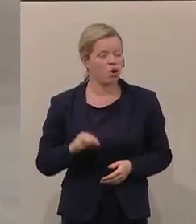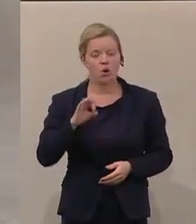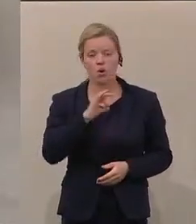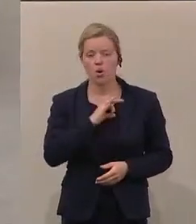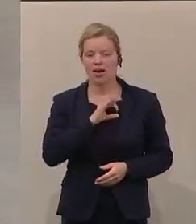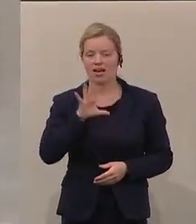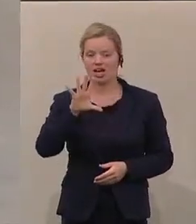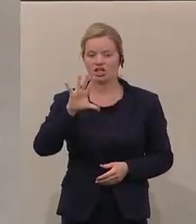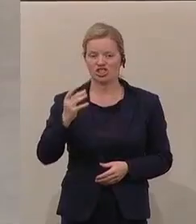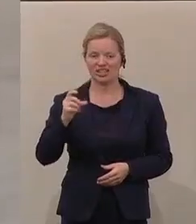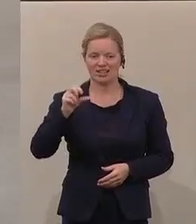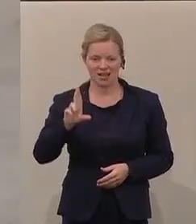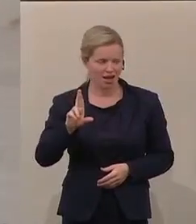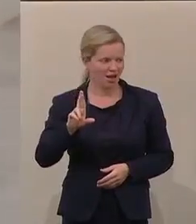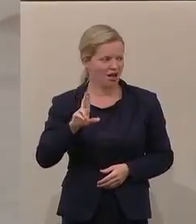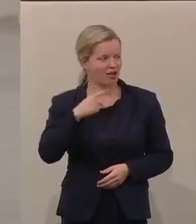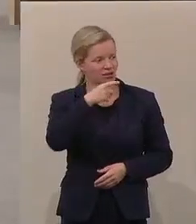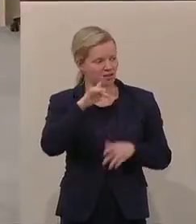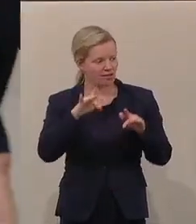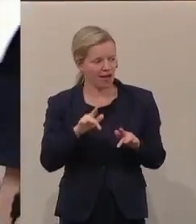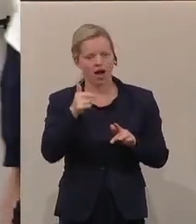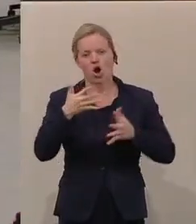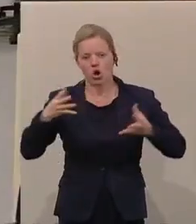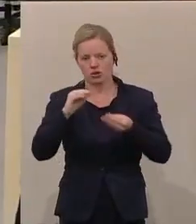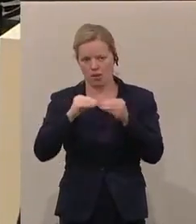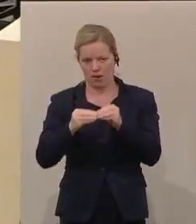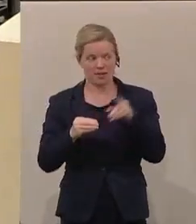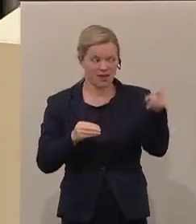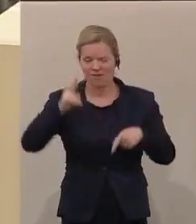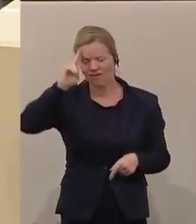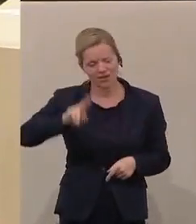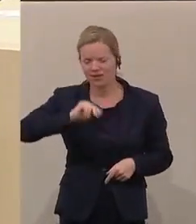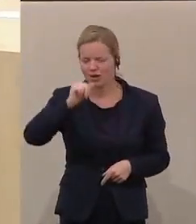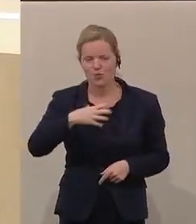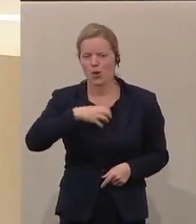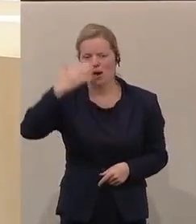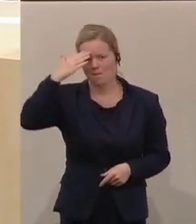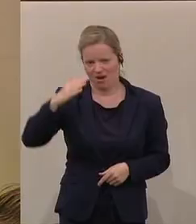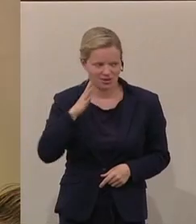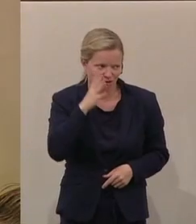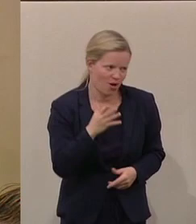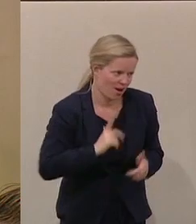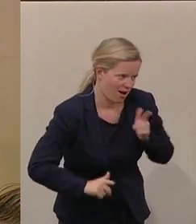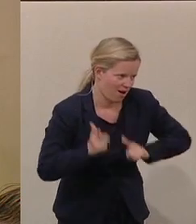großes Problem. Sie sind in Wien nicht Bürgermeister geworden. Sie sind nicht mehr in einer